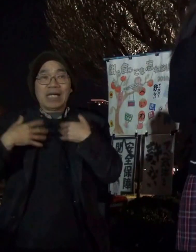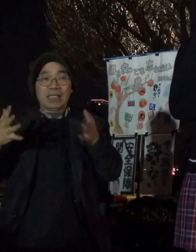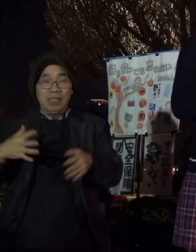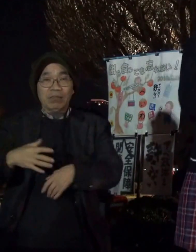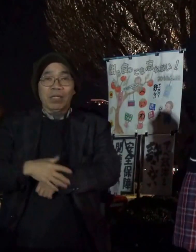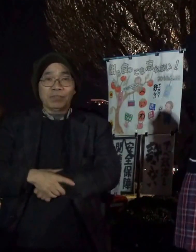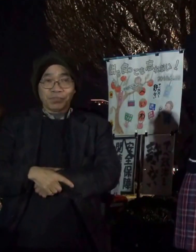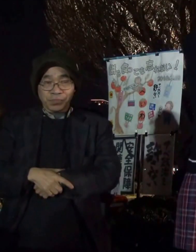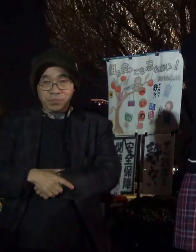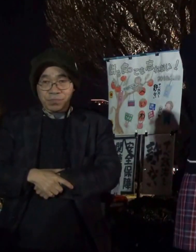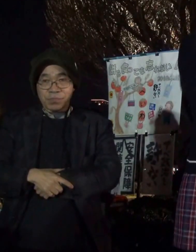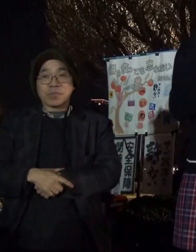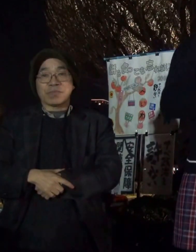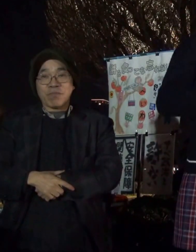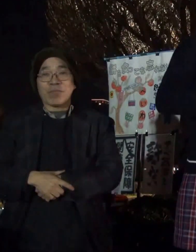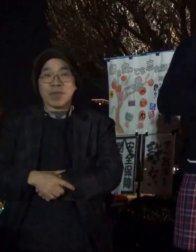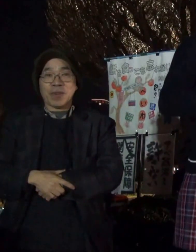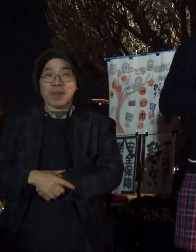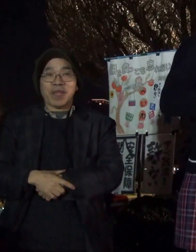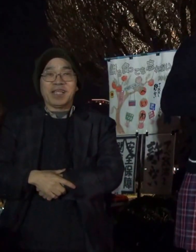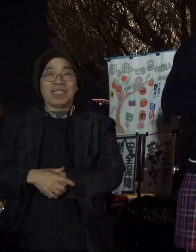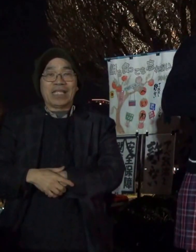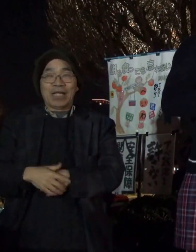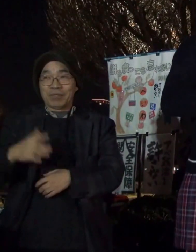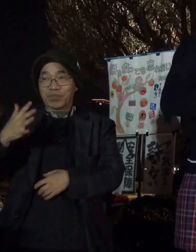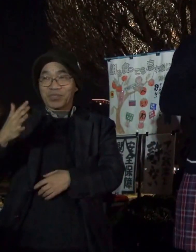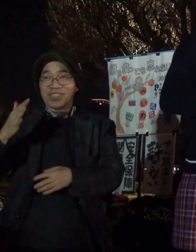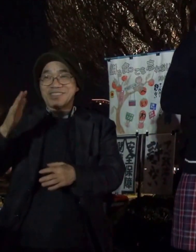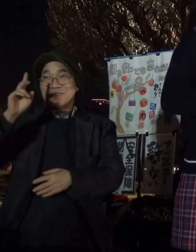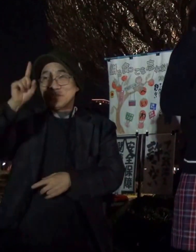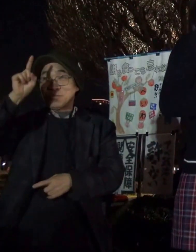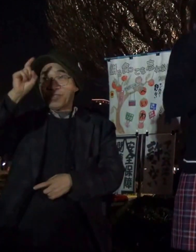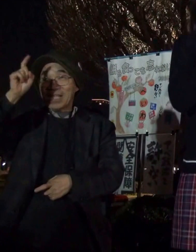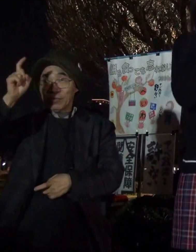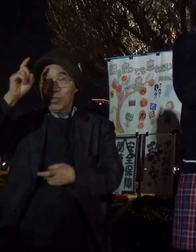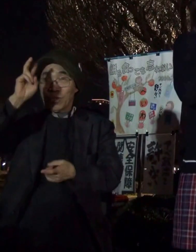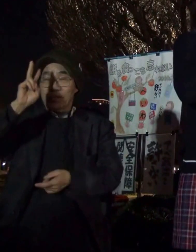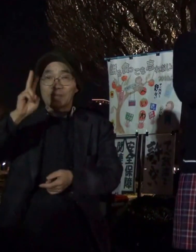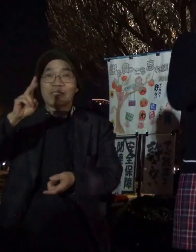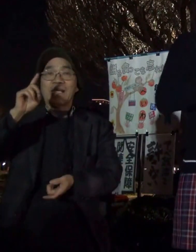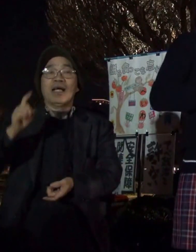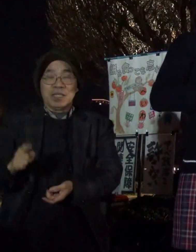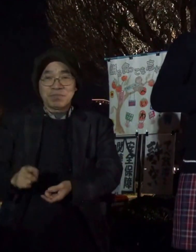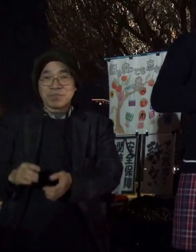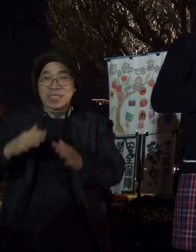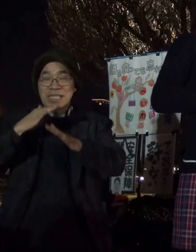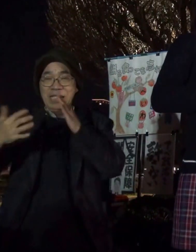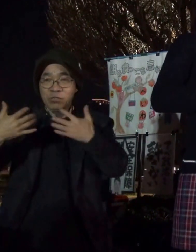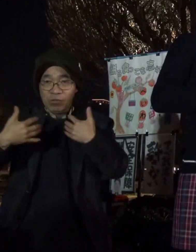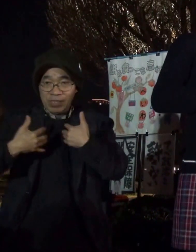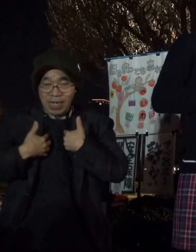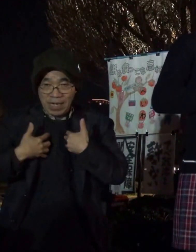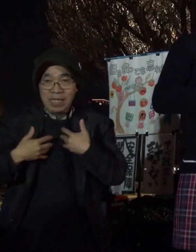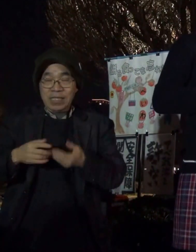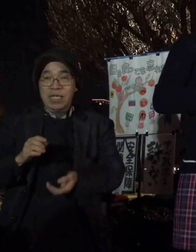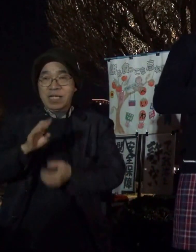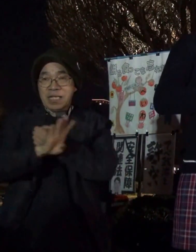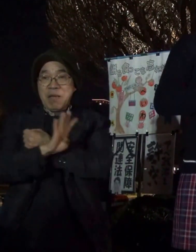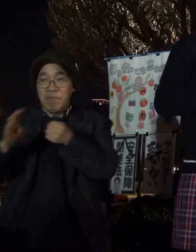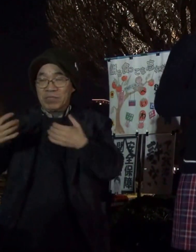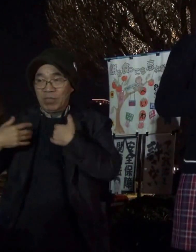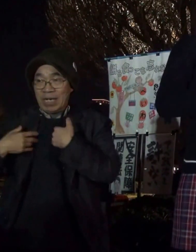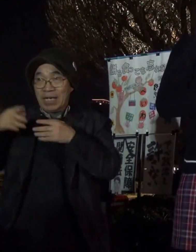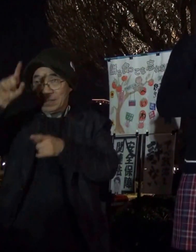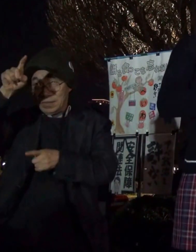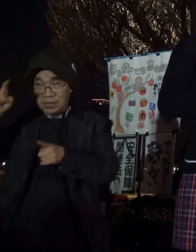この2つだけですので皆さん覚えましたか？戦争はいらない、原発はいらない、記憶力のね、こう